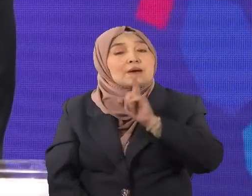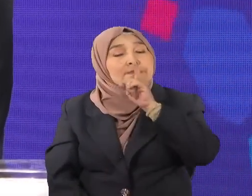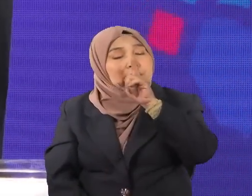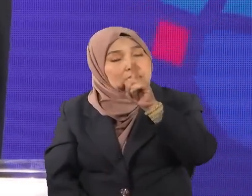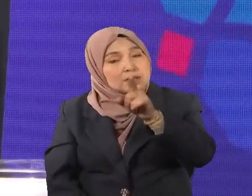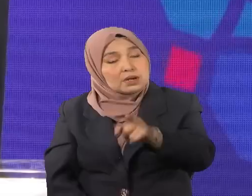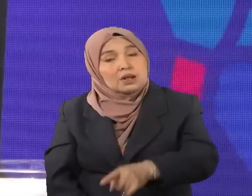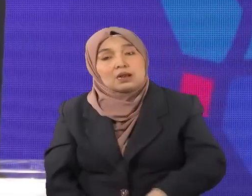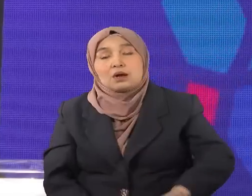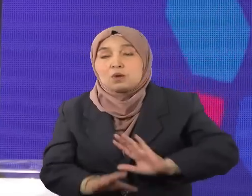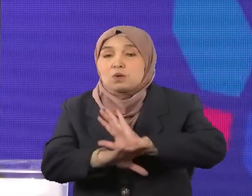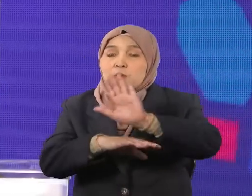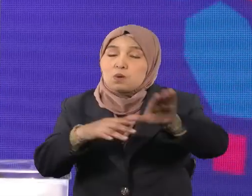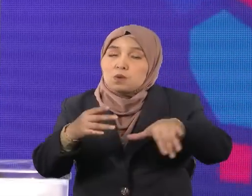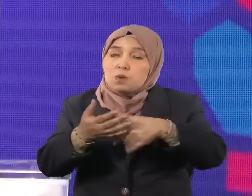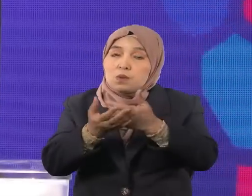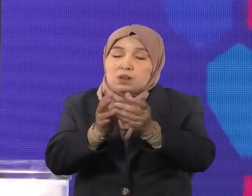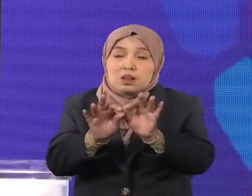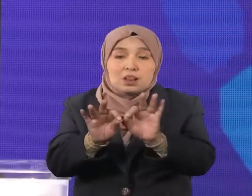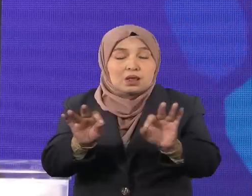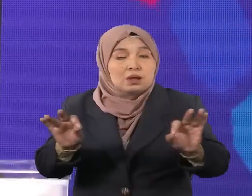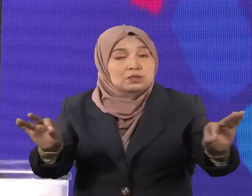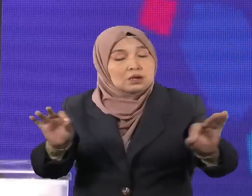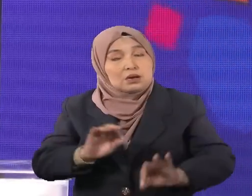صدق الله